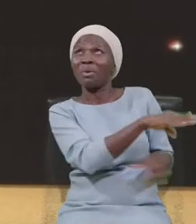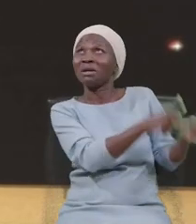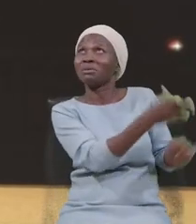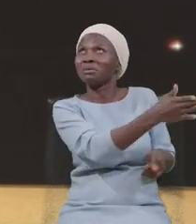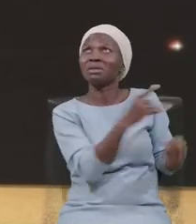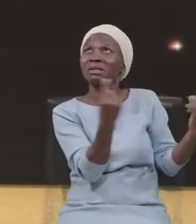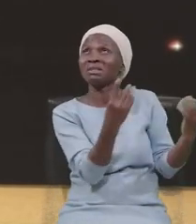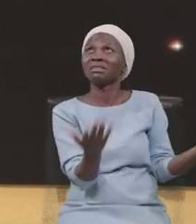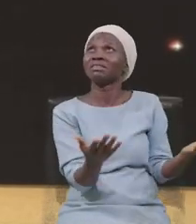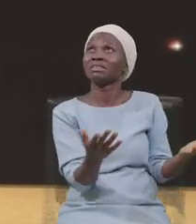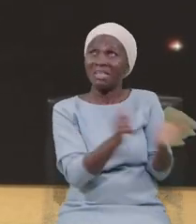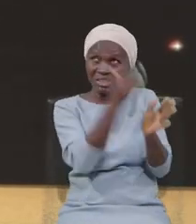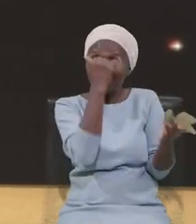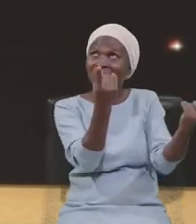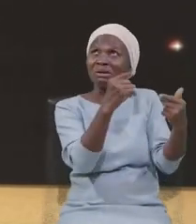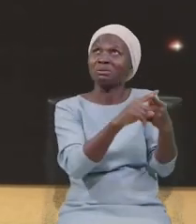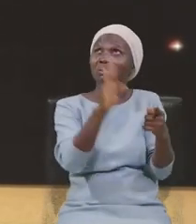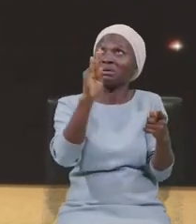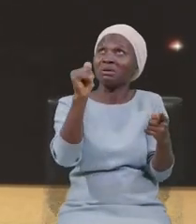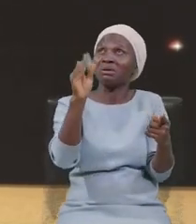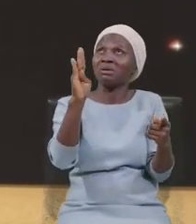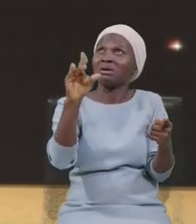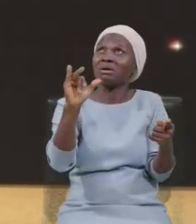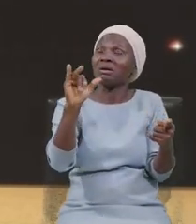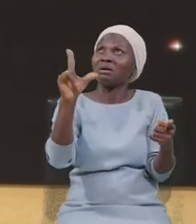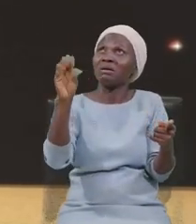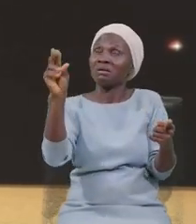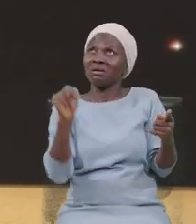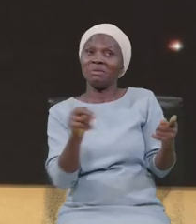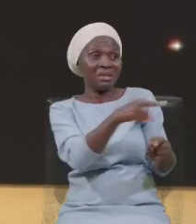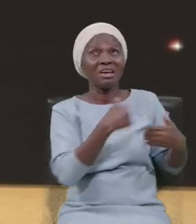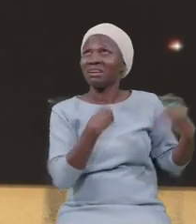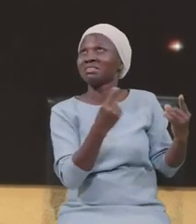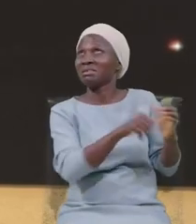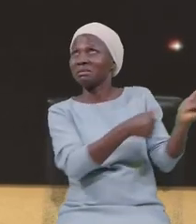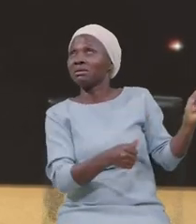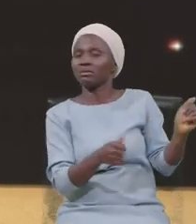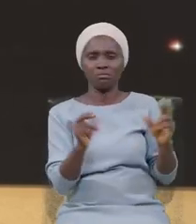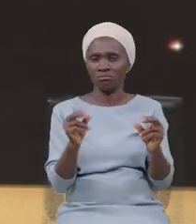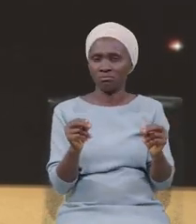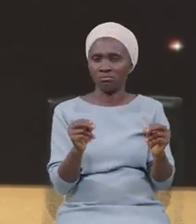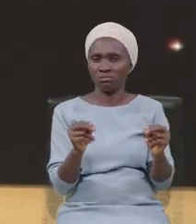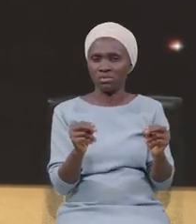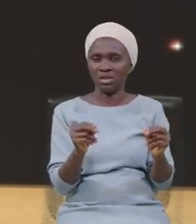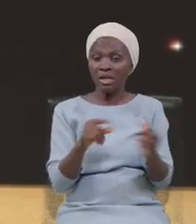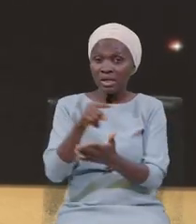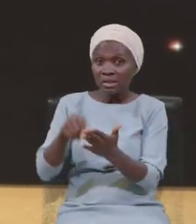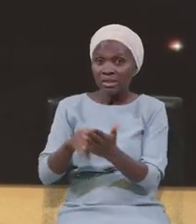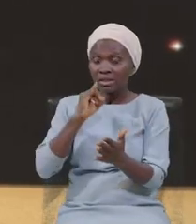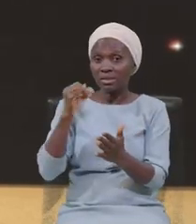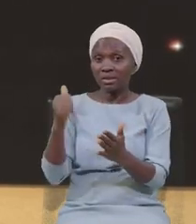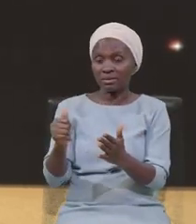type, mauvais gens. C'est pourquoi ils ont été déportés à Babylone. Ils ont péché. Il est rétrograde. Non,